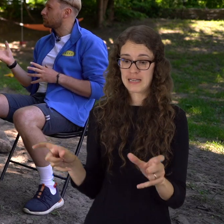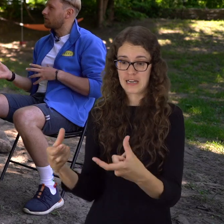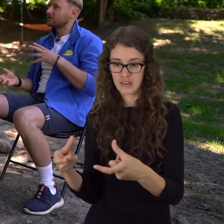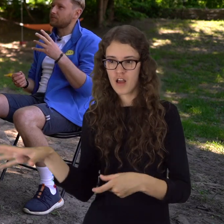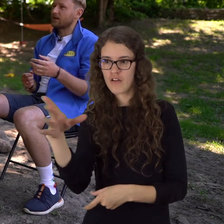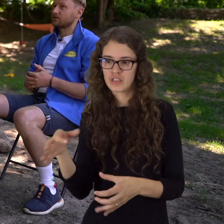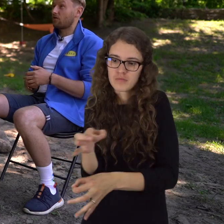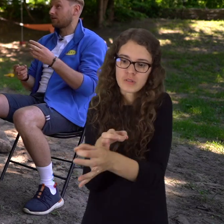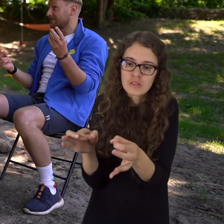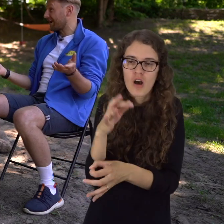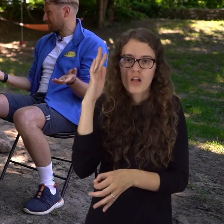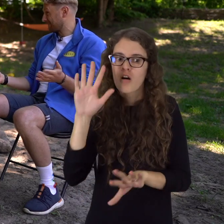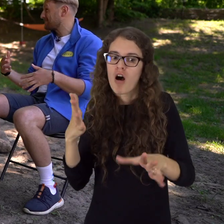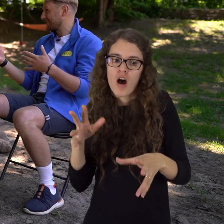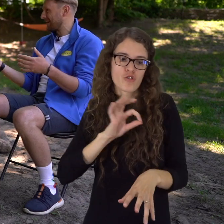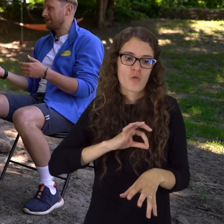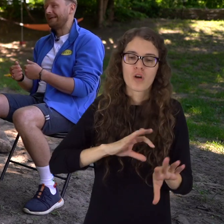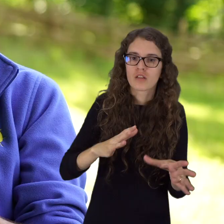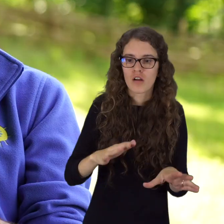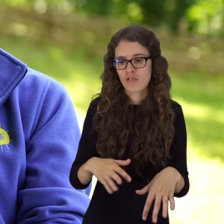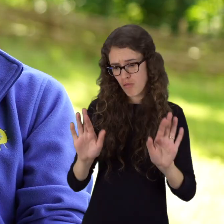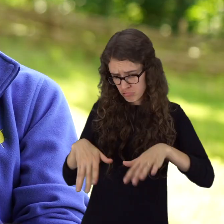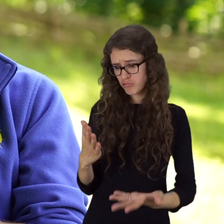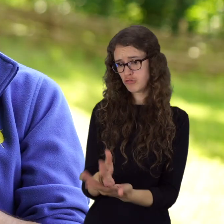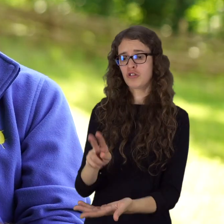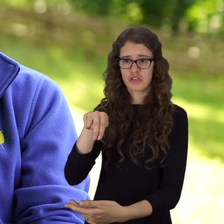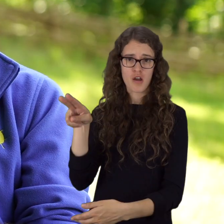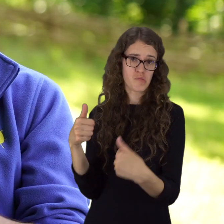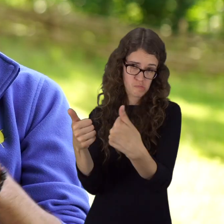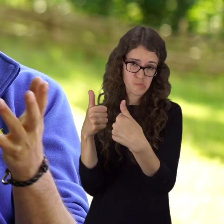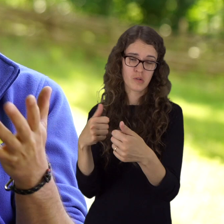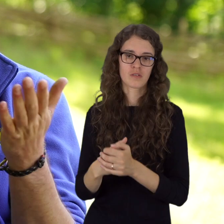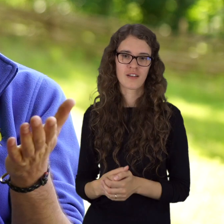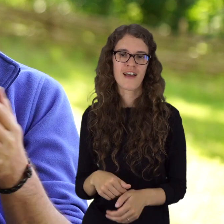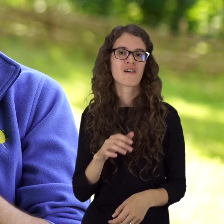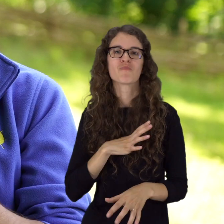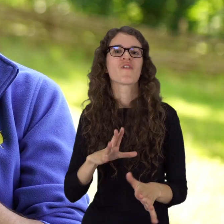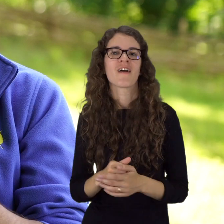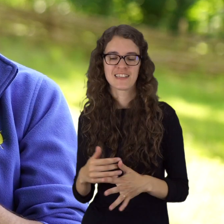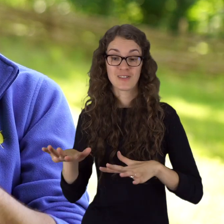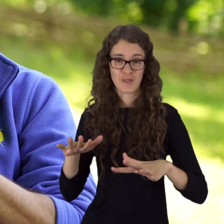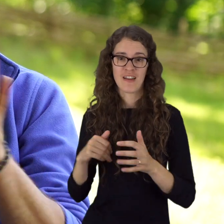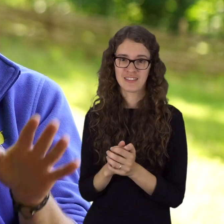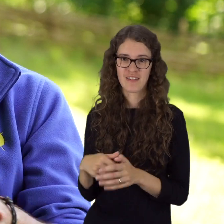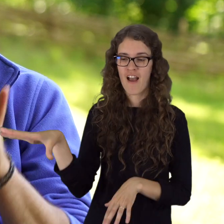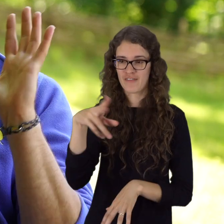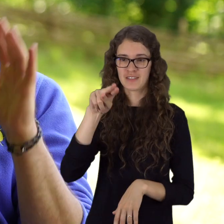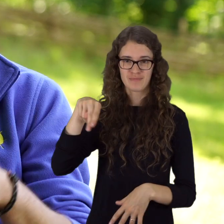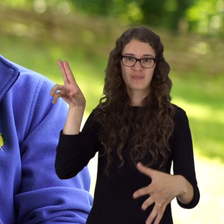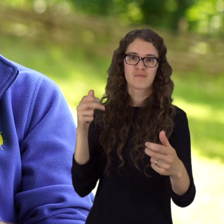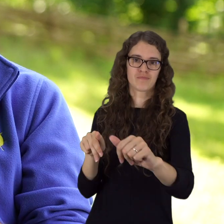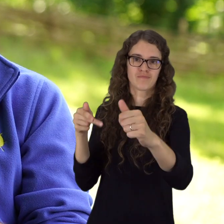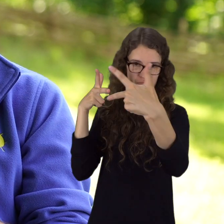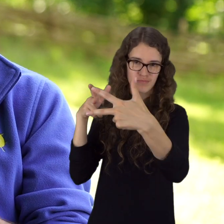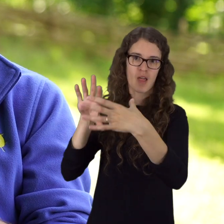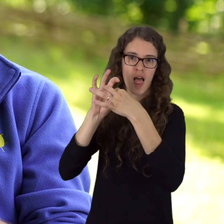programėlę naudoti, kaip čia, ką, ir aš galvoju, o, taigi Skype'as yra, mes galime. Ir tai va toks pavyzdys, kaip vaikai šitie, jie kompiuteriai ir visą